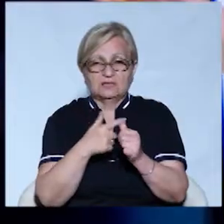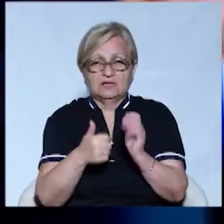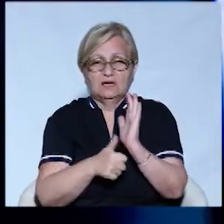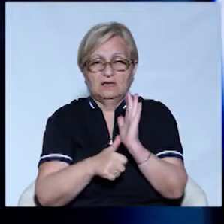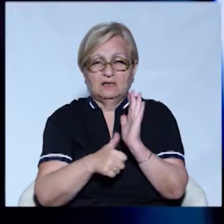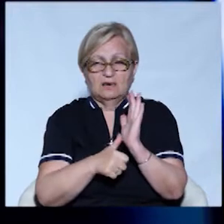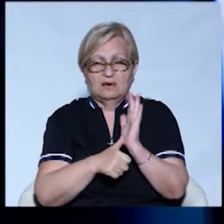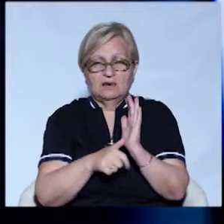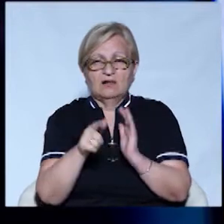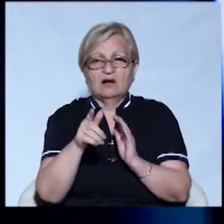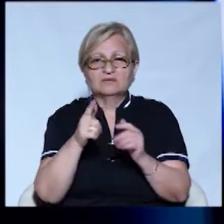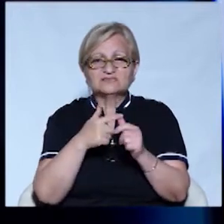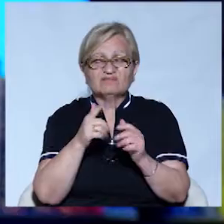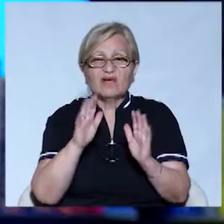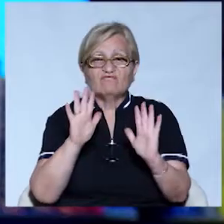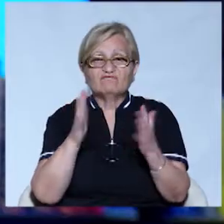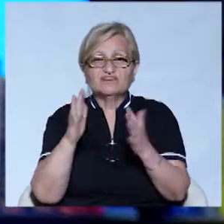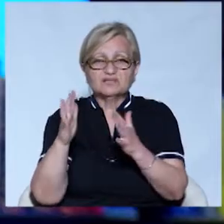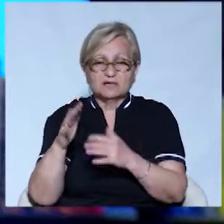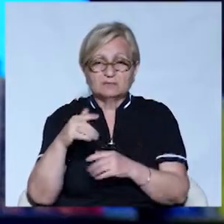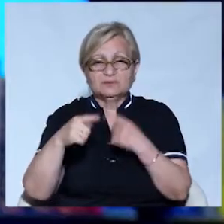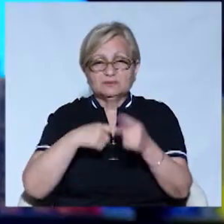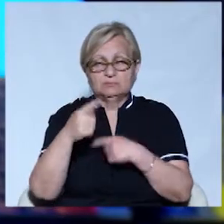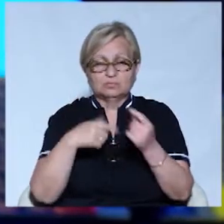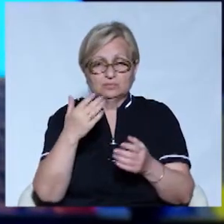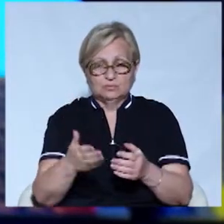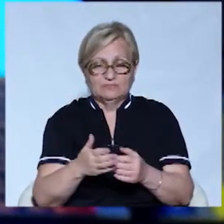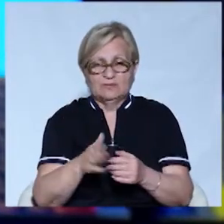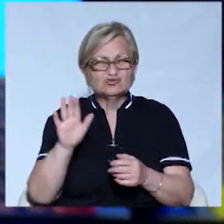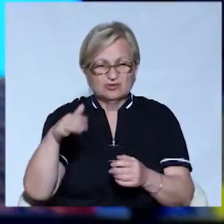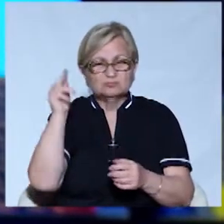მას ჰქვია ვითარებითი ბრუნვა, ამას თქვენ შემდეგ ისწავლით.